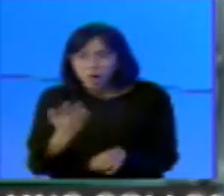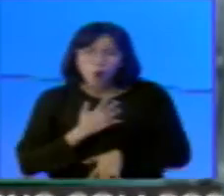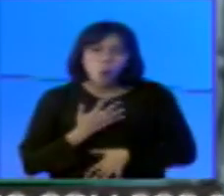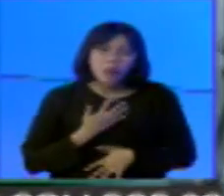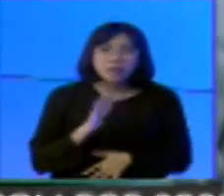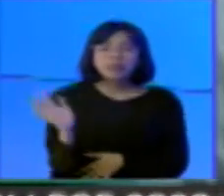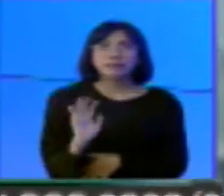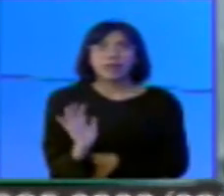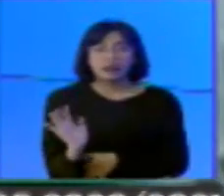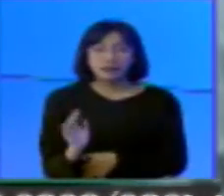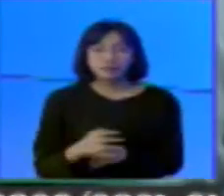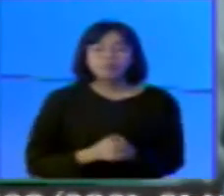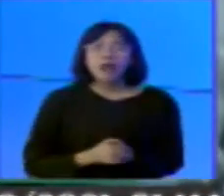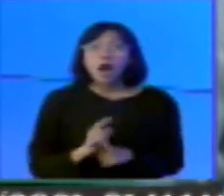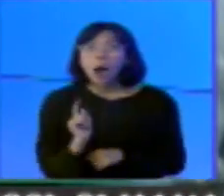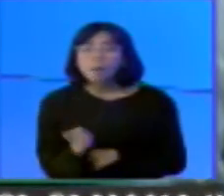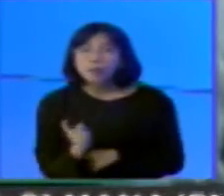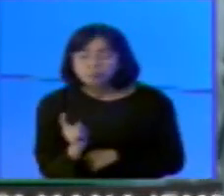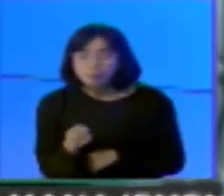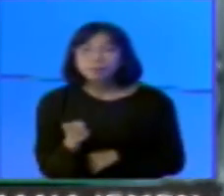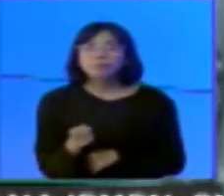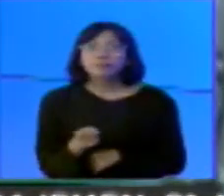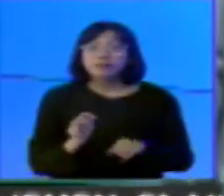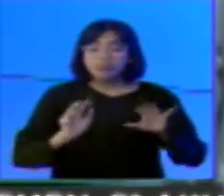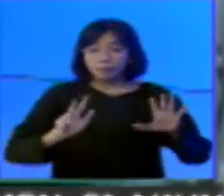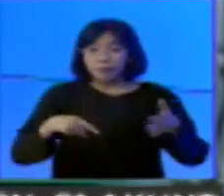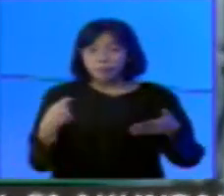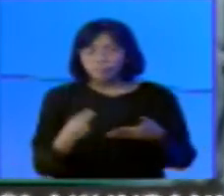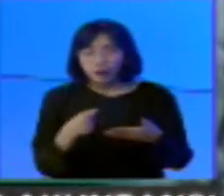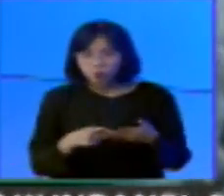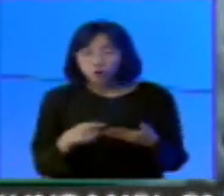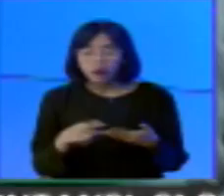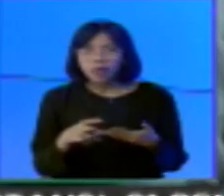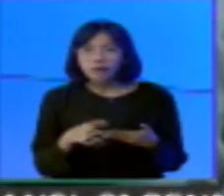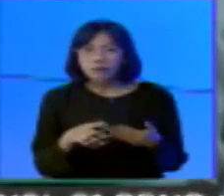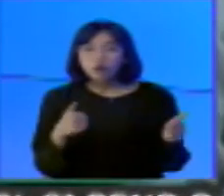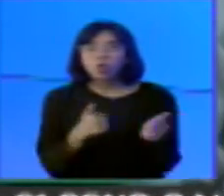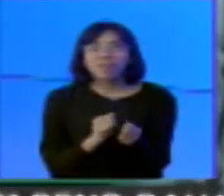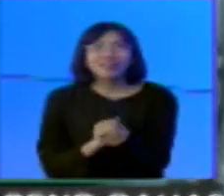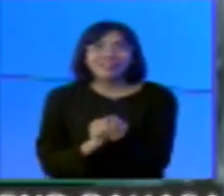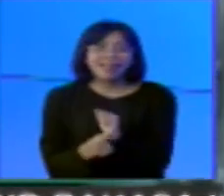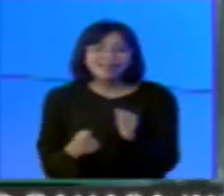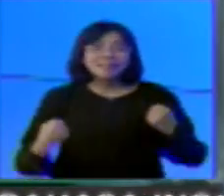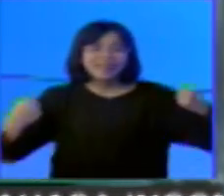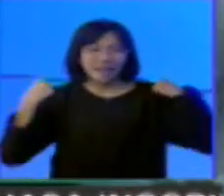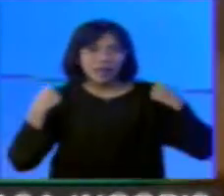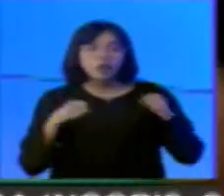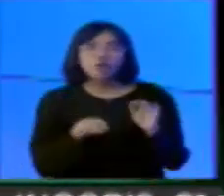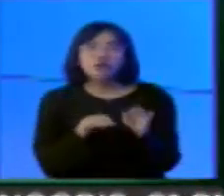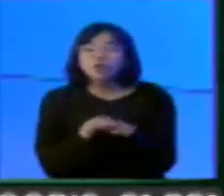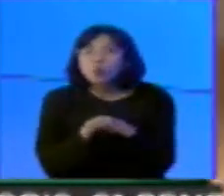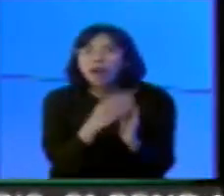mereka sudah menjalani prosedur evakuasi kesehatan yang standar.